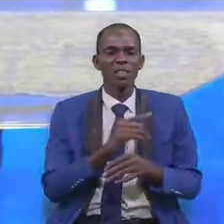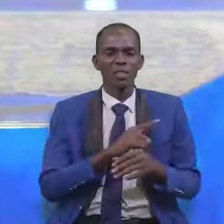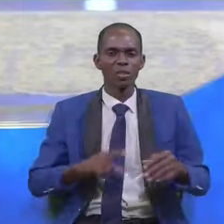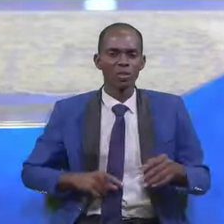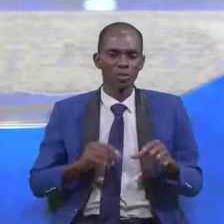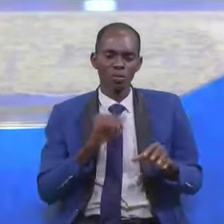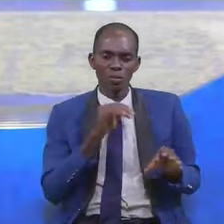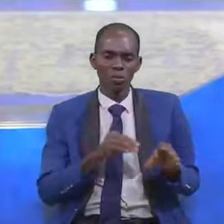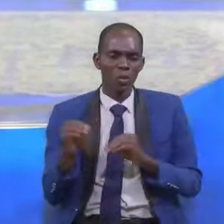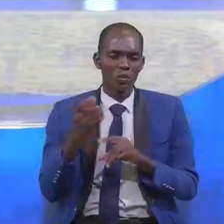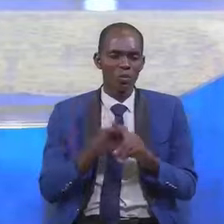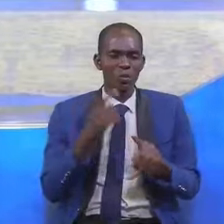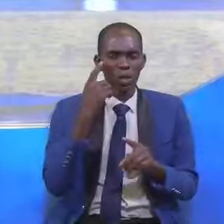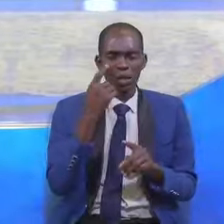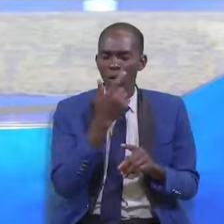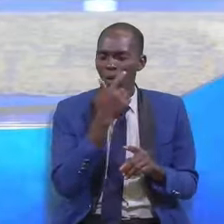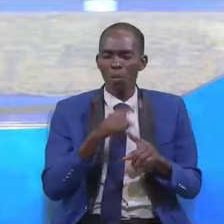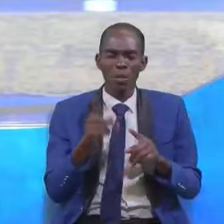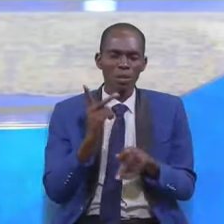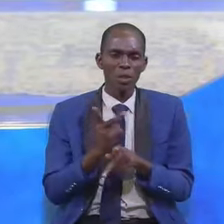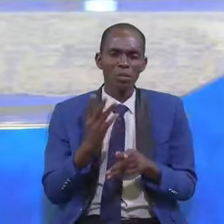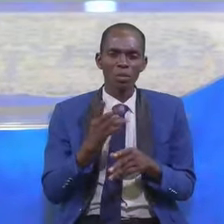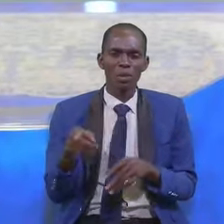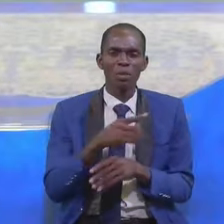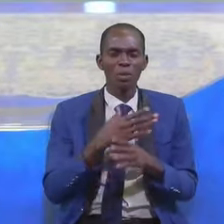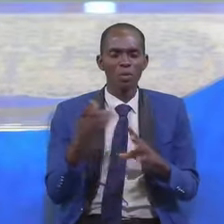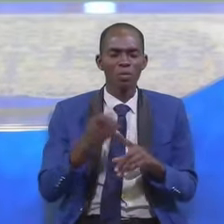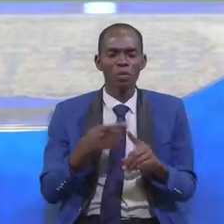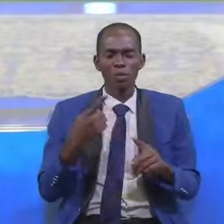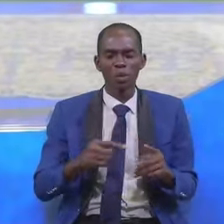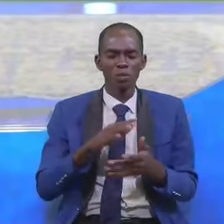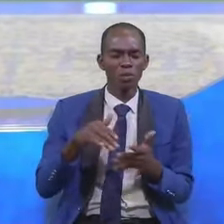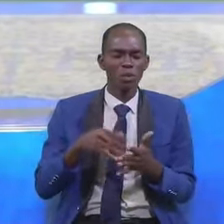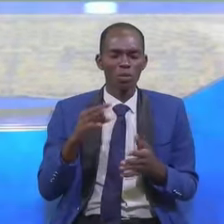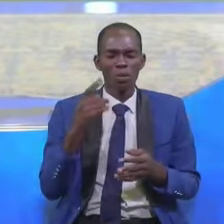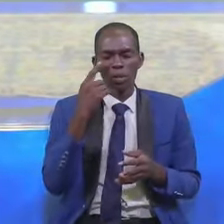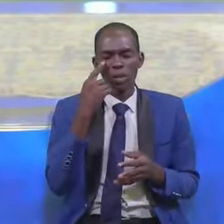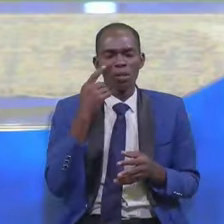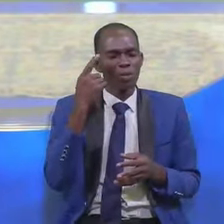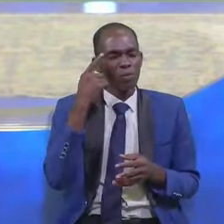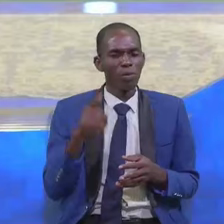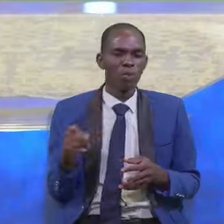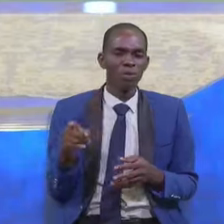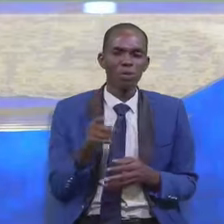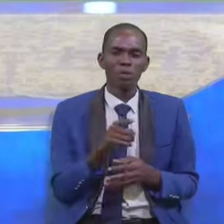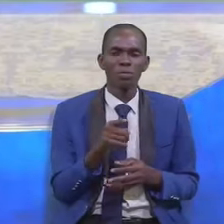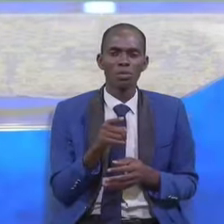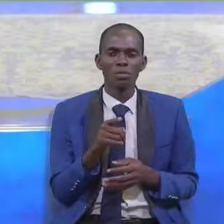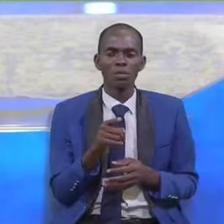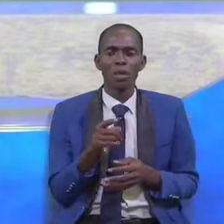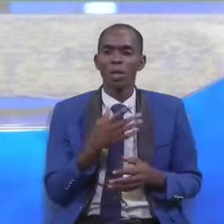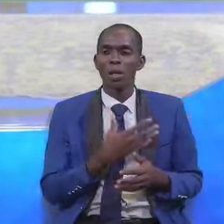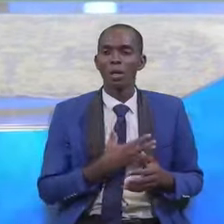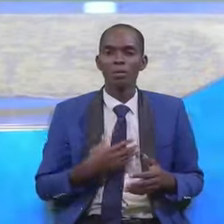cœur, car c'est la vie pour ceux qui les trouvent. Qu'est-ce qui suit là-bas? C'est la